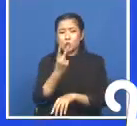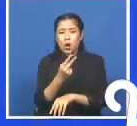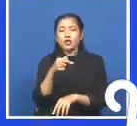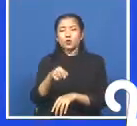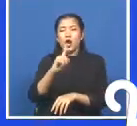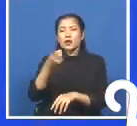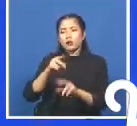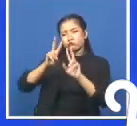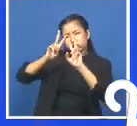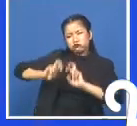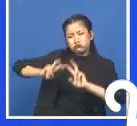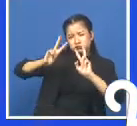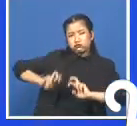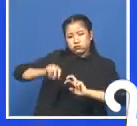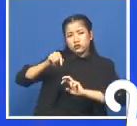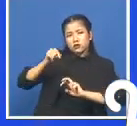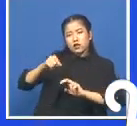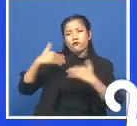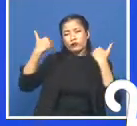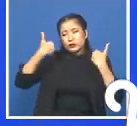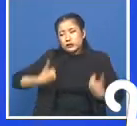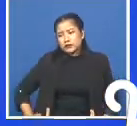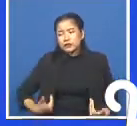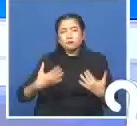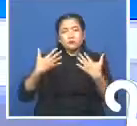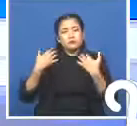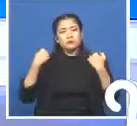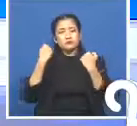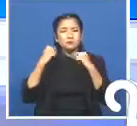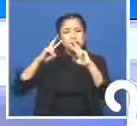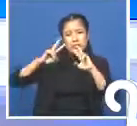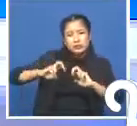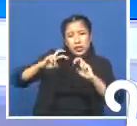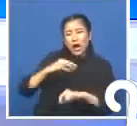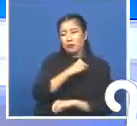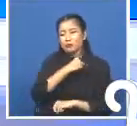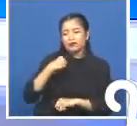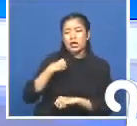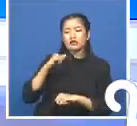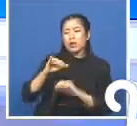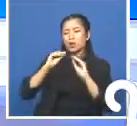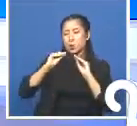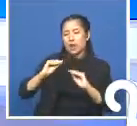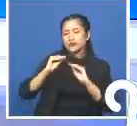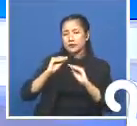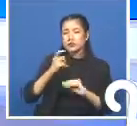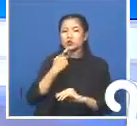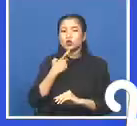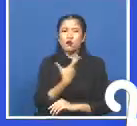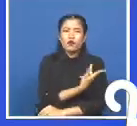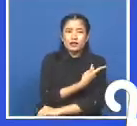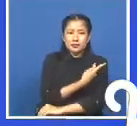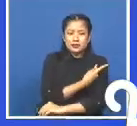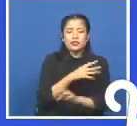ada screening, pemeriksaan fisik, kesehatan, serta edukasi mengenai vaksin ini. Di meja ketiga, disinilah baru